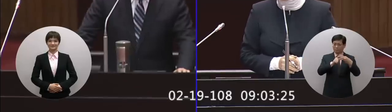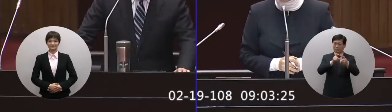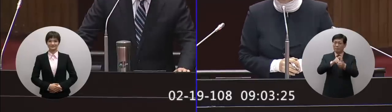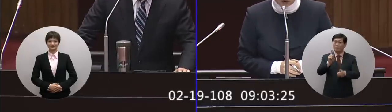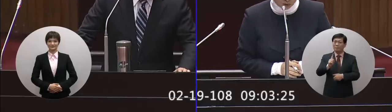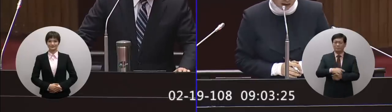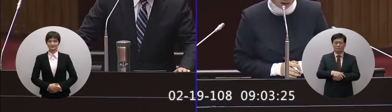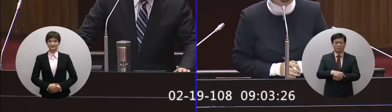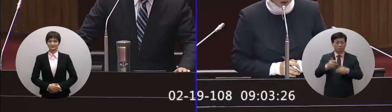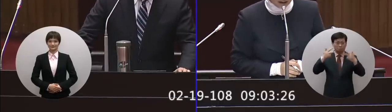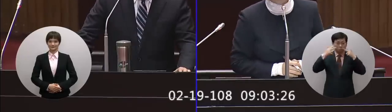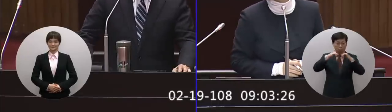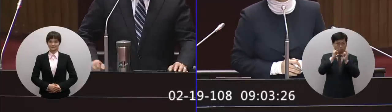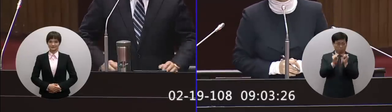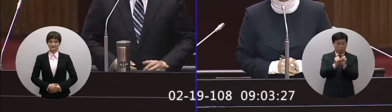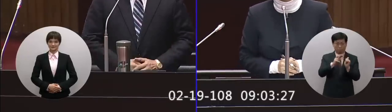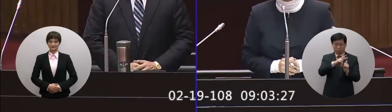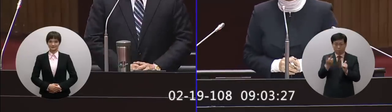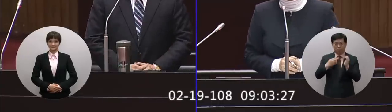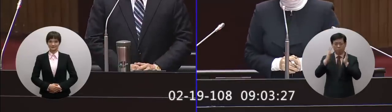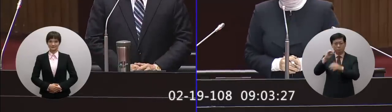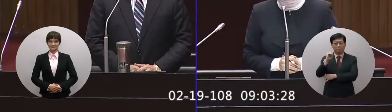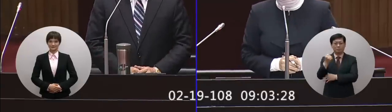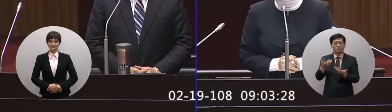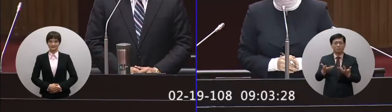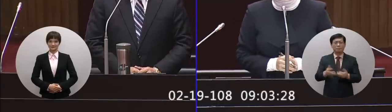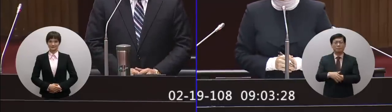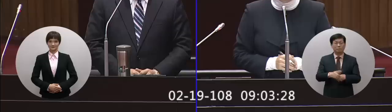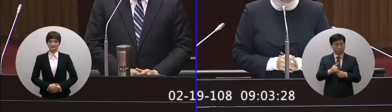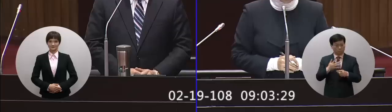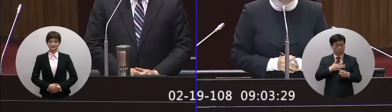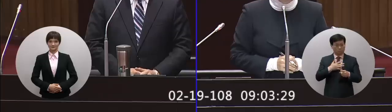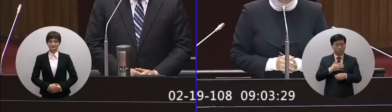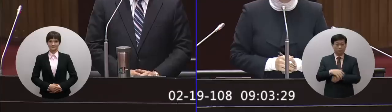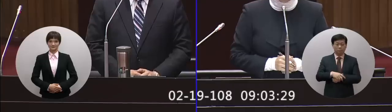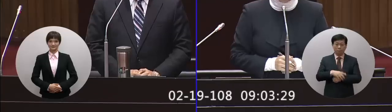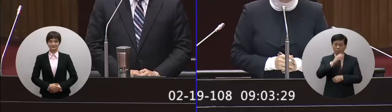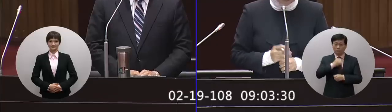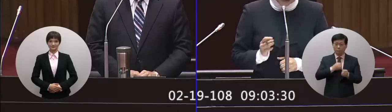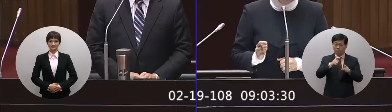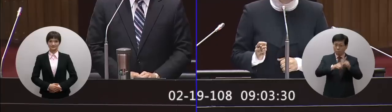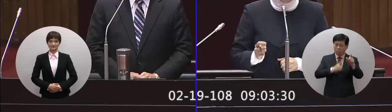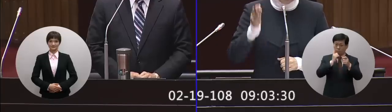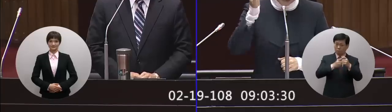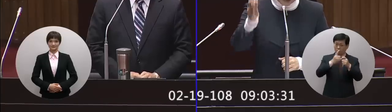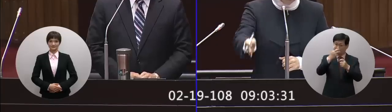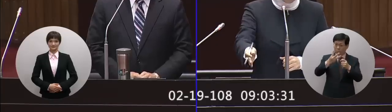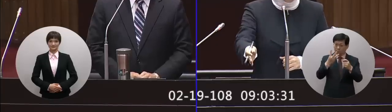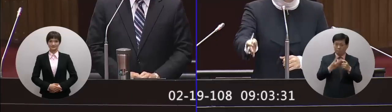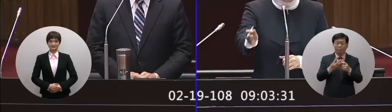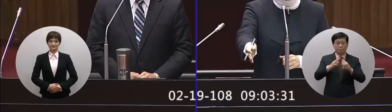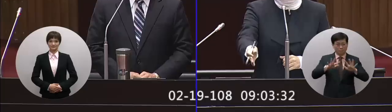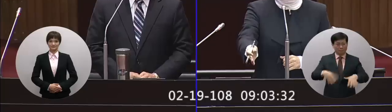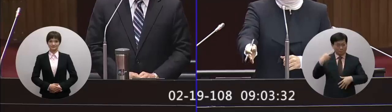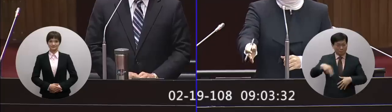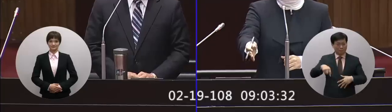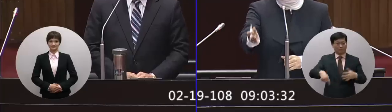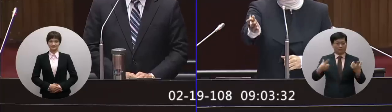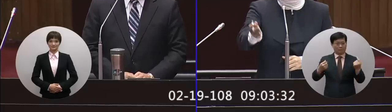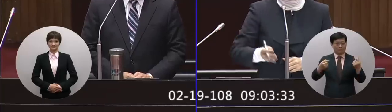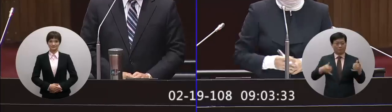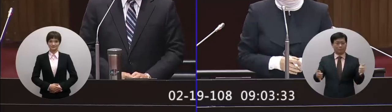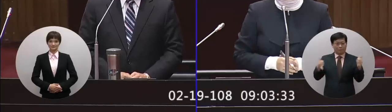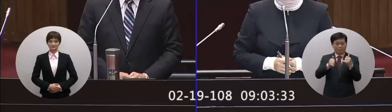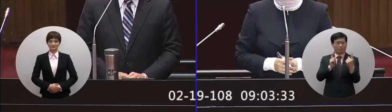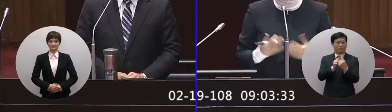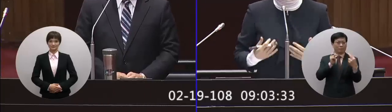是原住民族的转型正义。院长您知道吗？相隔13年，我再一次在这个相同的位置上